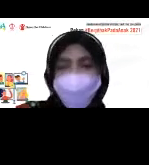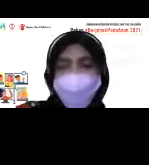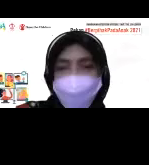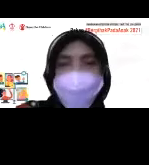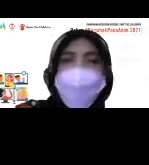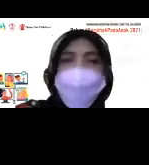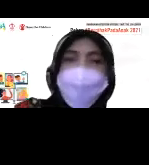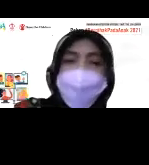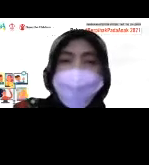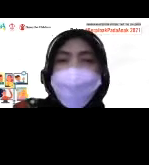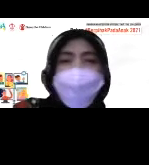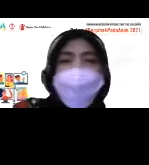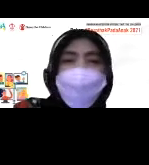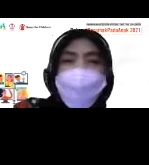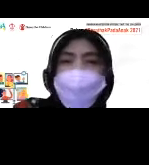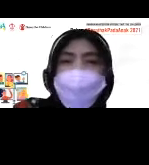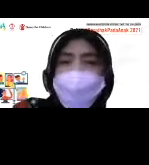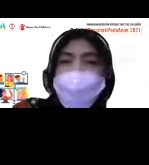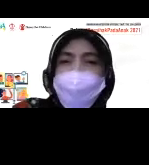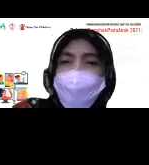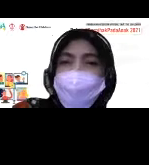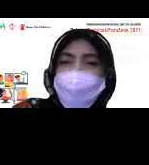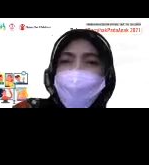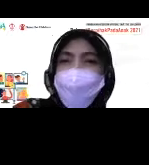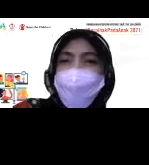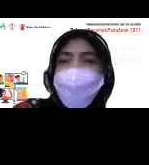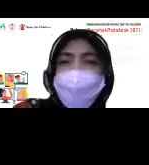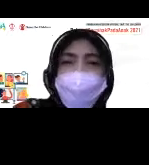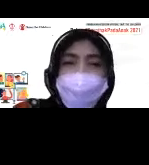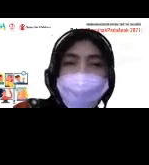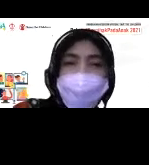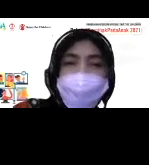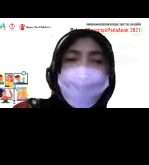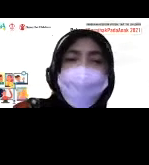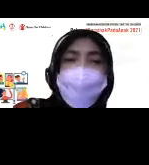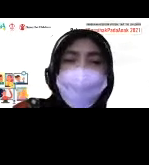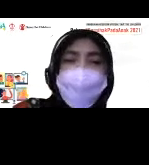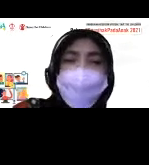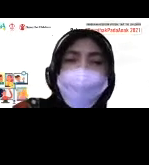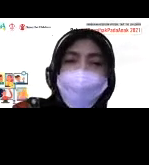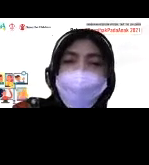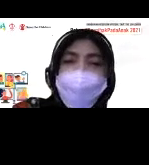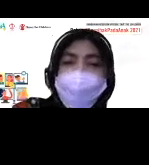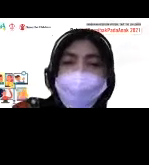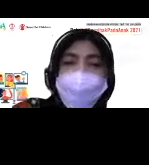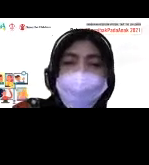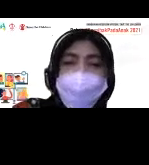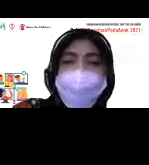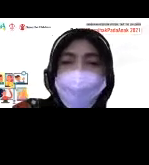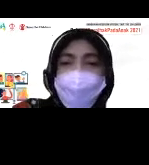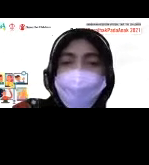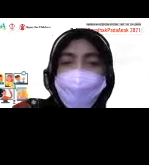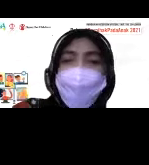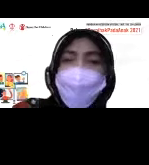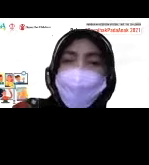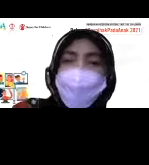kalakarya. Ini waktu pelaksanaan OJT pendampingan kalakarya. Jadi teknisnya